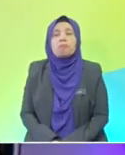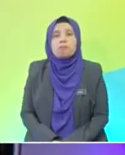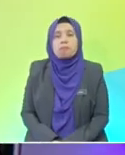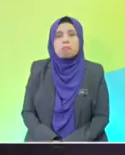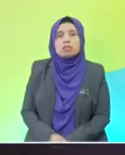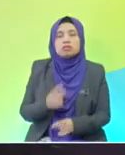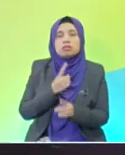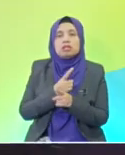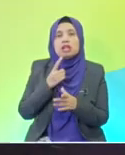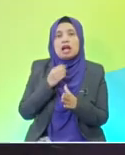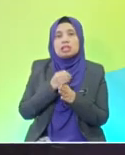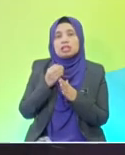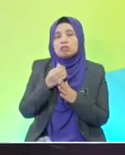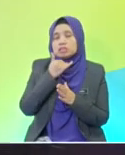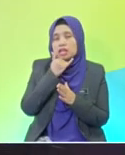nya